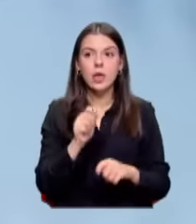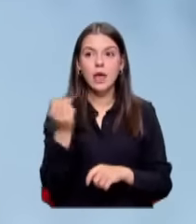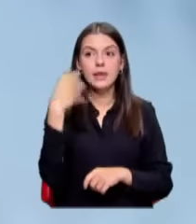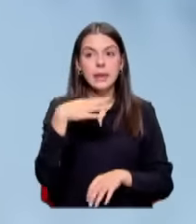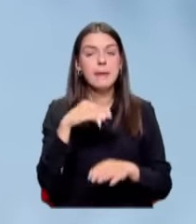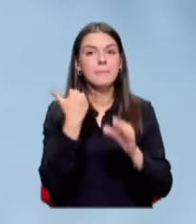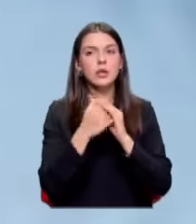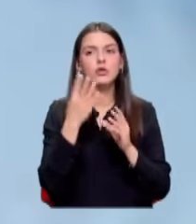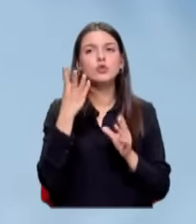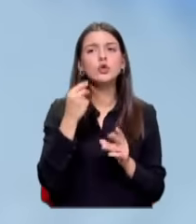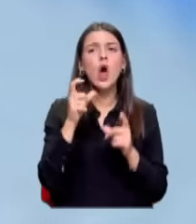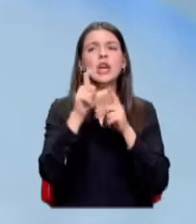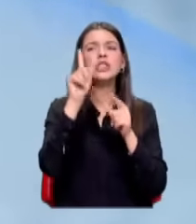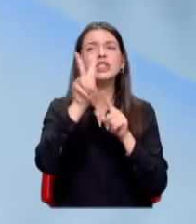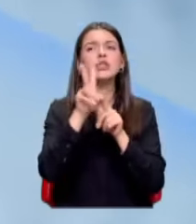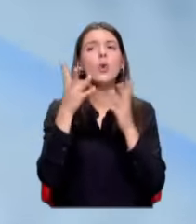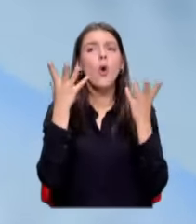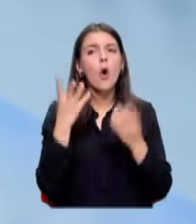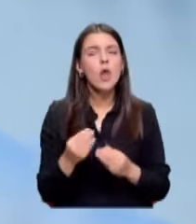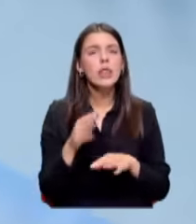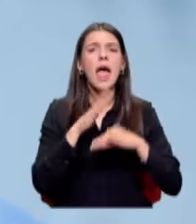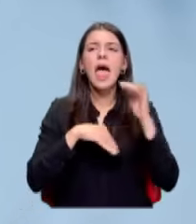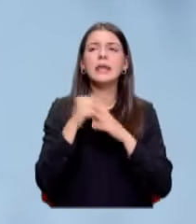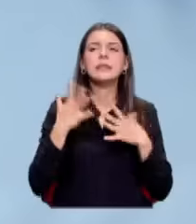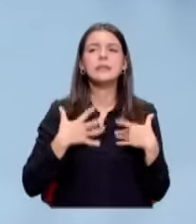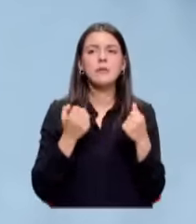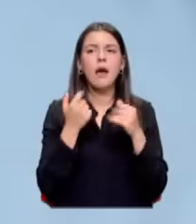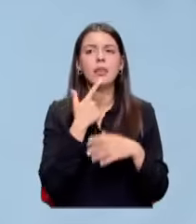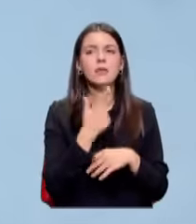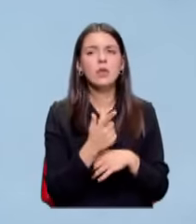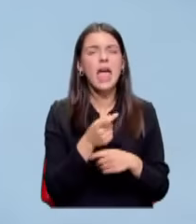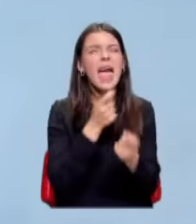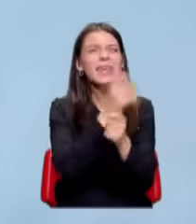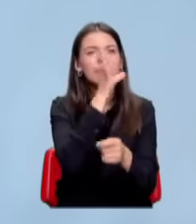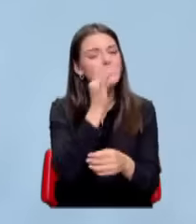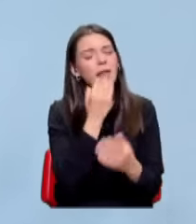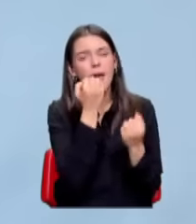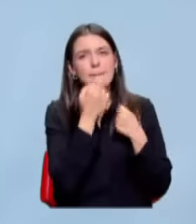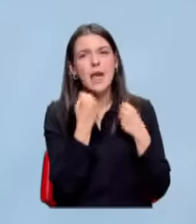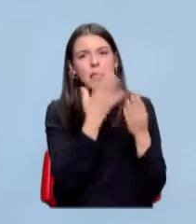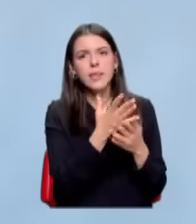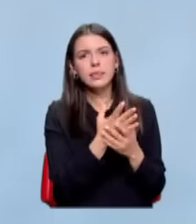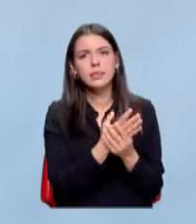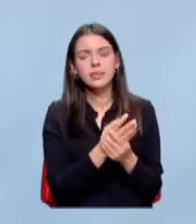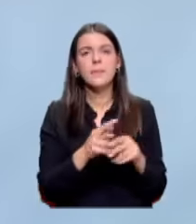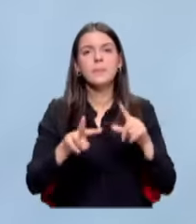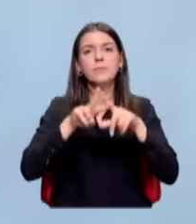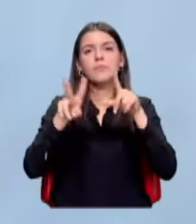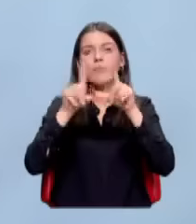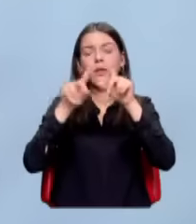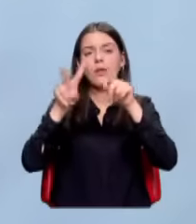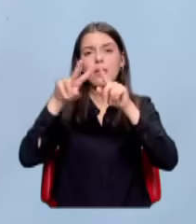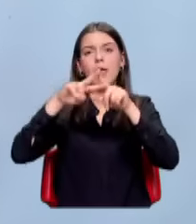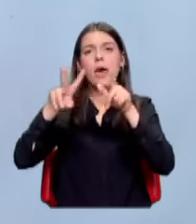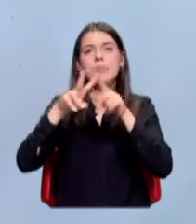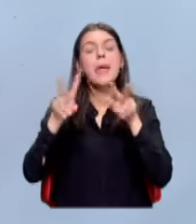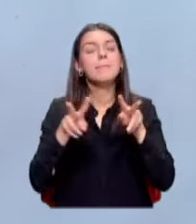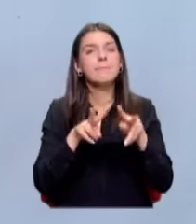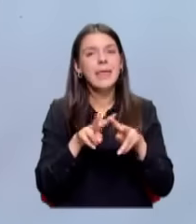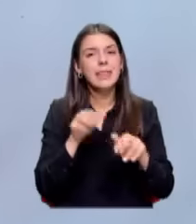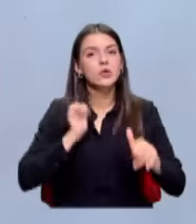şık oldu elinize sağlık diyor. Eğitim kimlere emanet? Adnan Menderes Üniversitesi dekanlarından Profesör